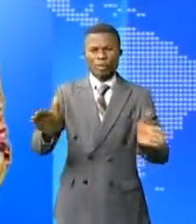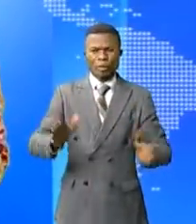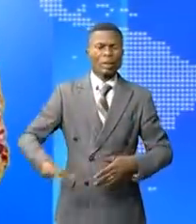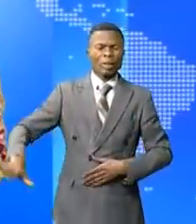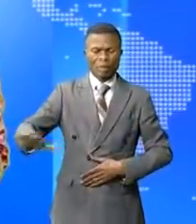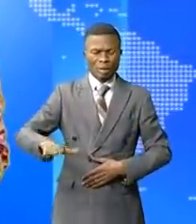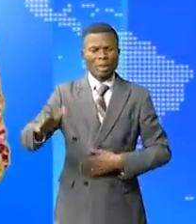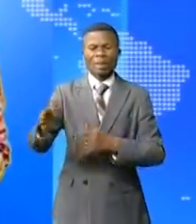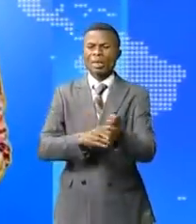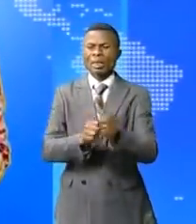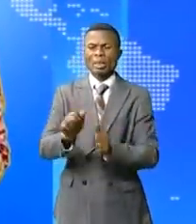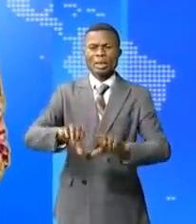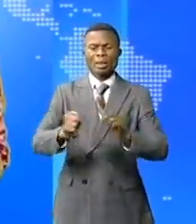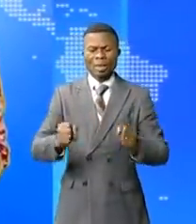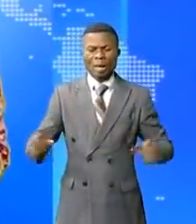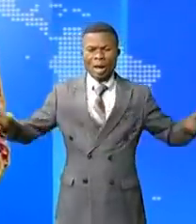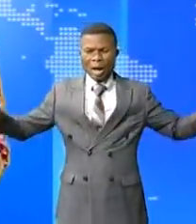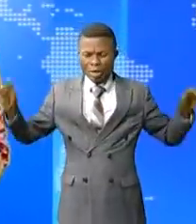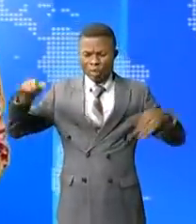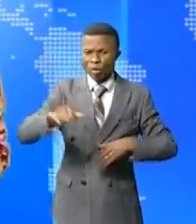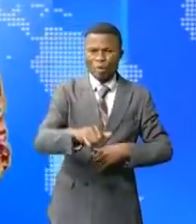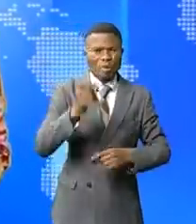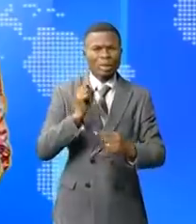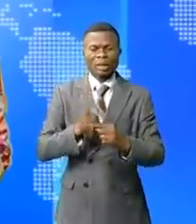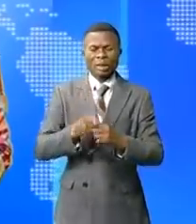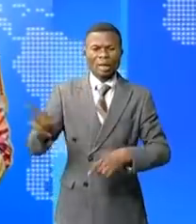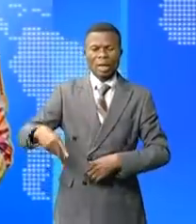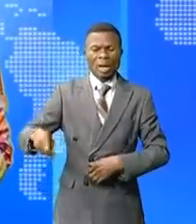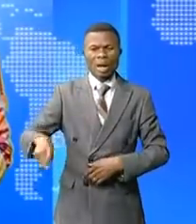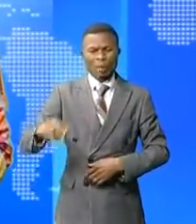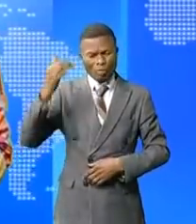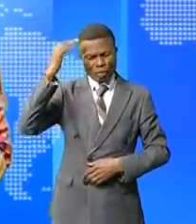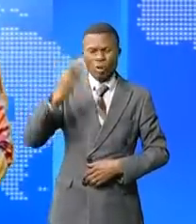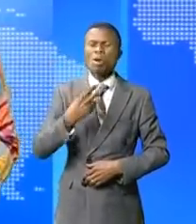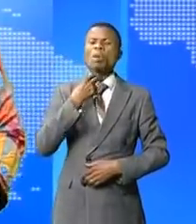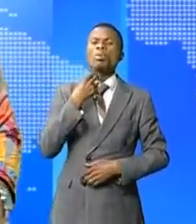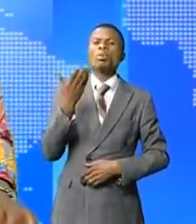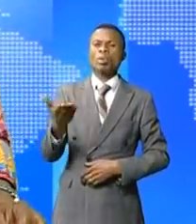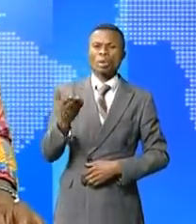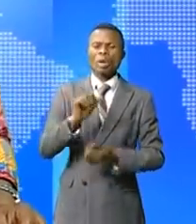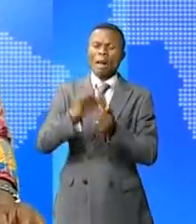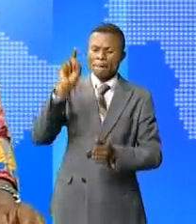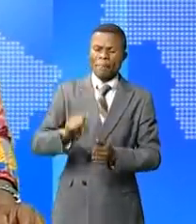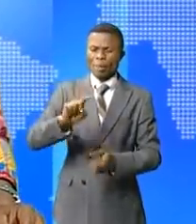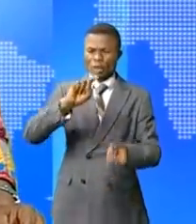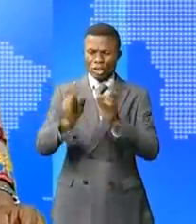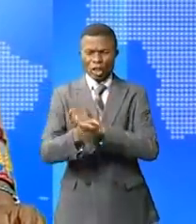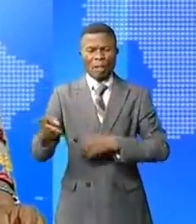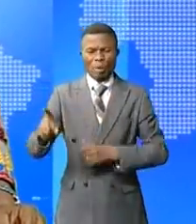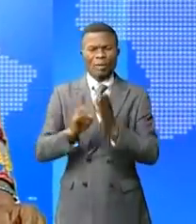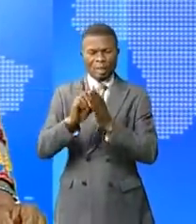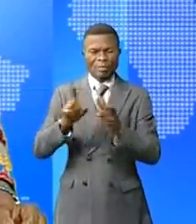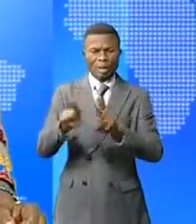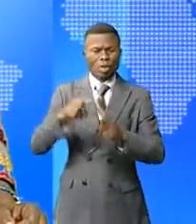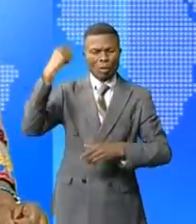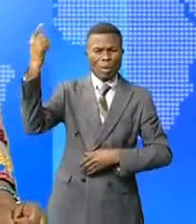totalement délabrées, les avions n'atterrissent presque plus. La province de l'Équateur reste enclavée malgré le désir de moderniser l'ensemble